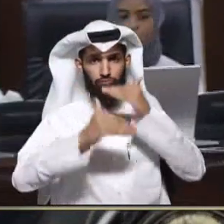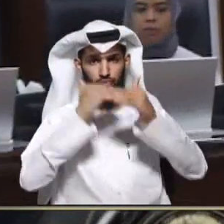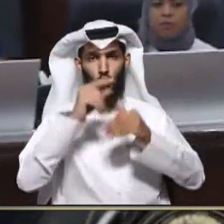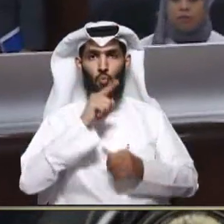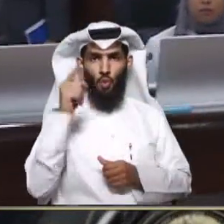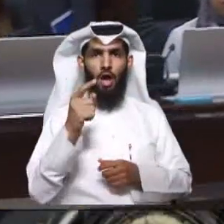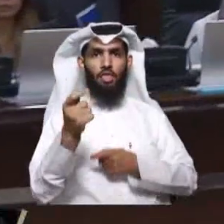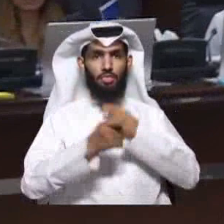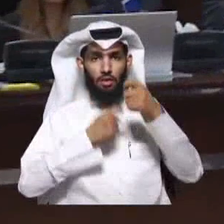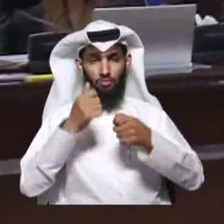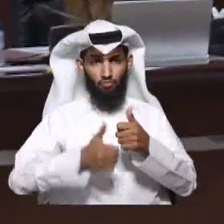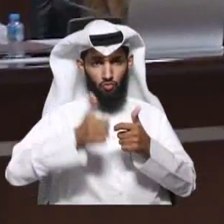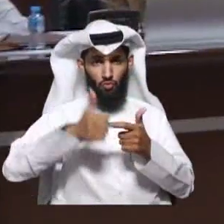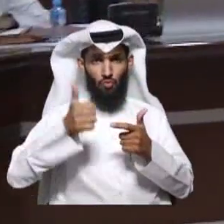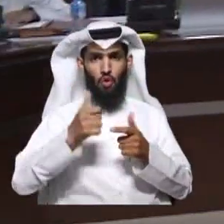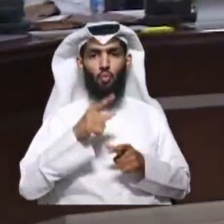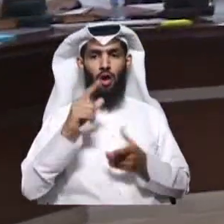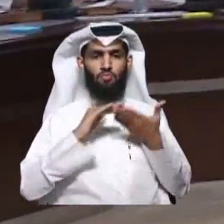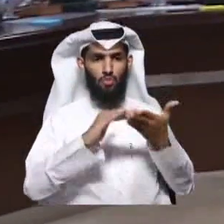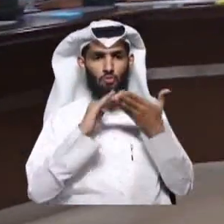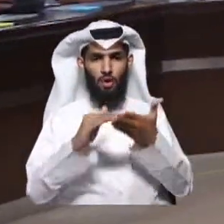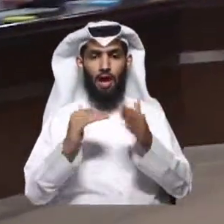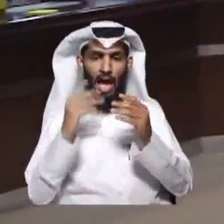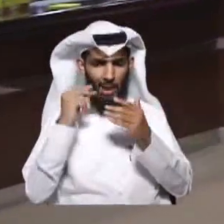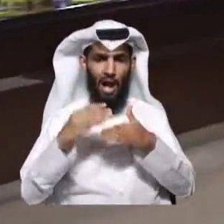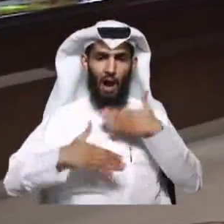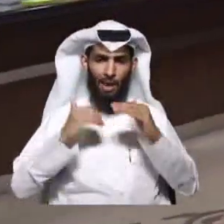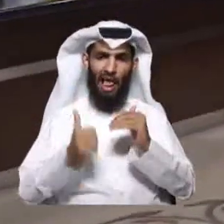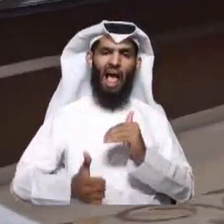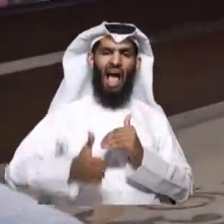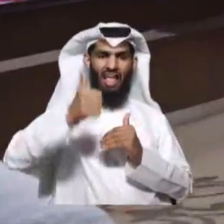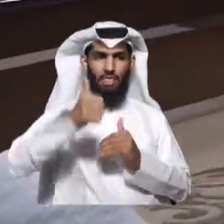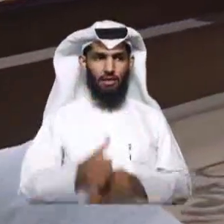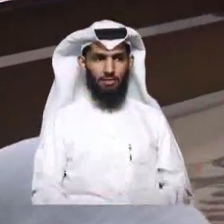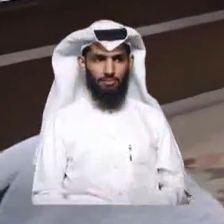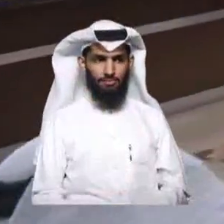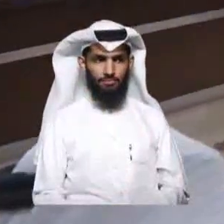الاقتصاد المعرفي، بالإضافة إلى تحسين الخدمات المقدمة للمواطنين.